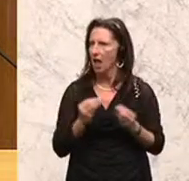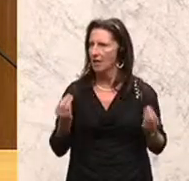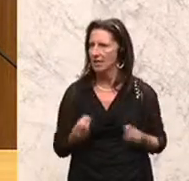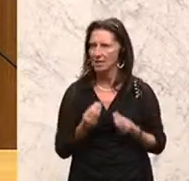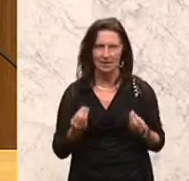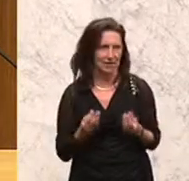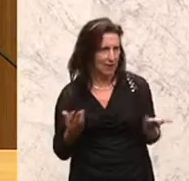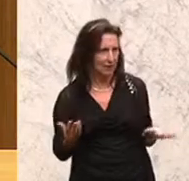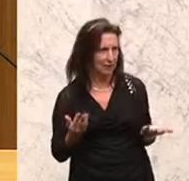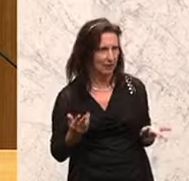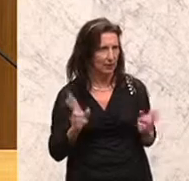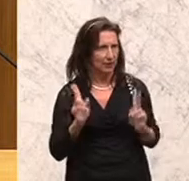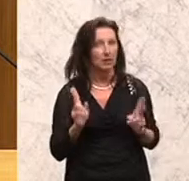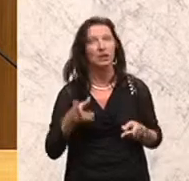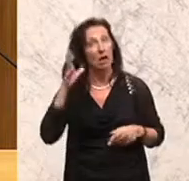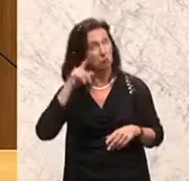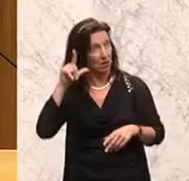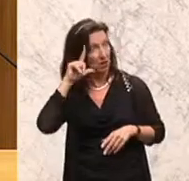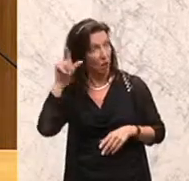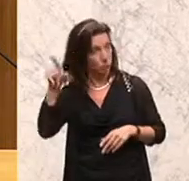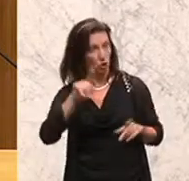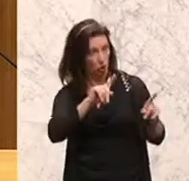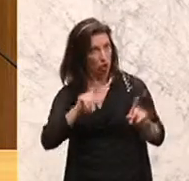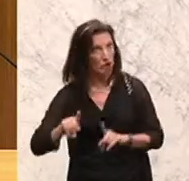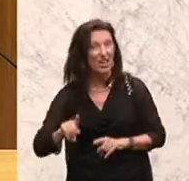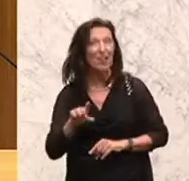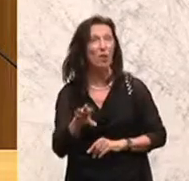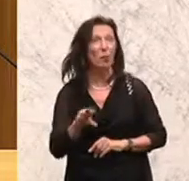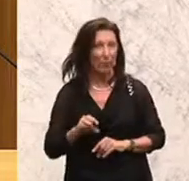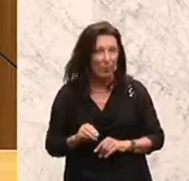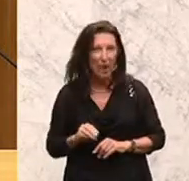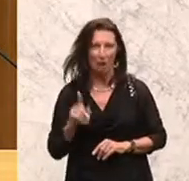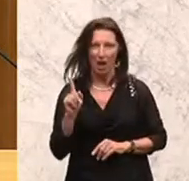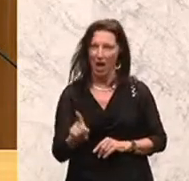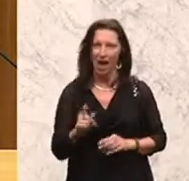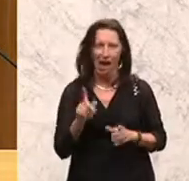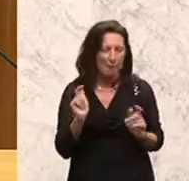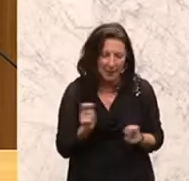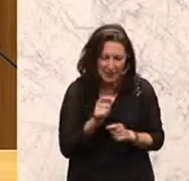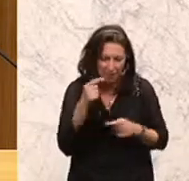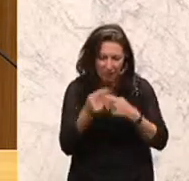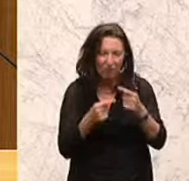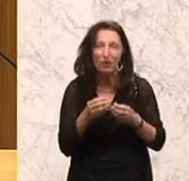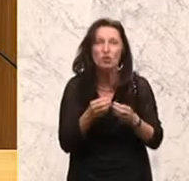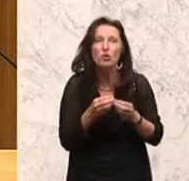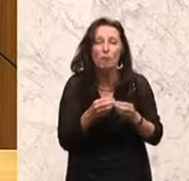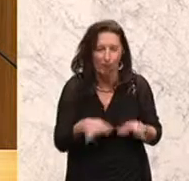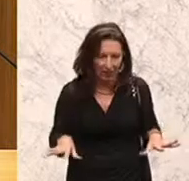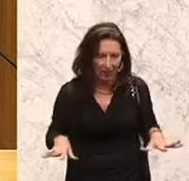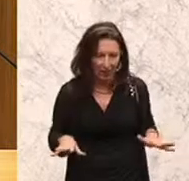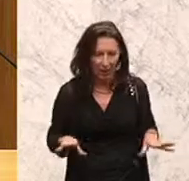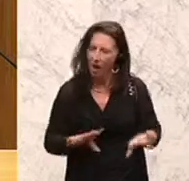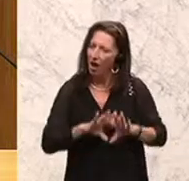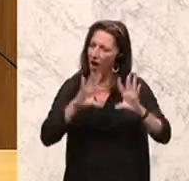dann dazu kann sie Stellung nehmen, die BH. Im Vorfeld gibt es keinerlei Genehmigungsverfahren. Es wird hier völlig